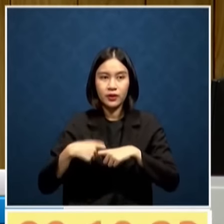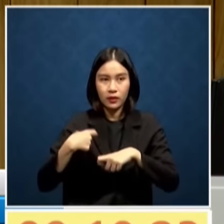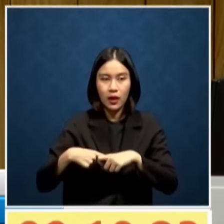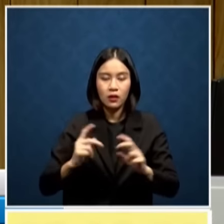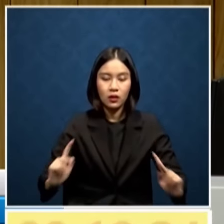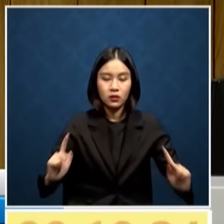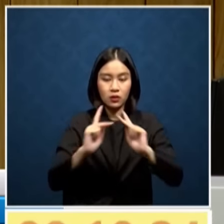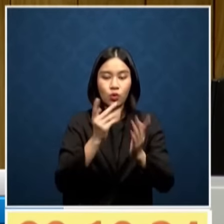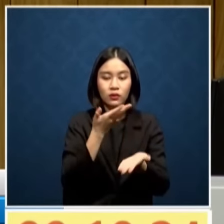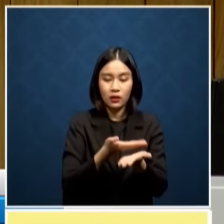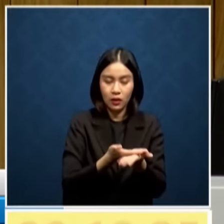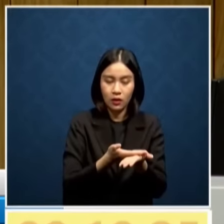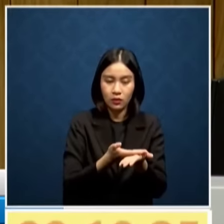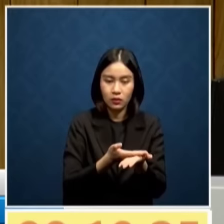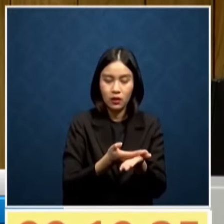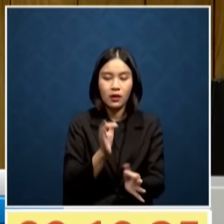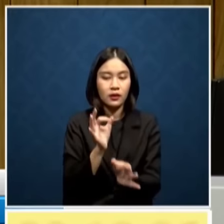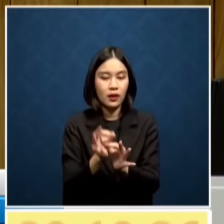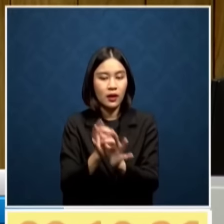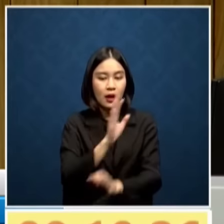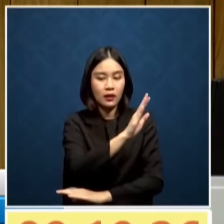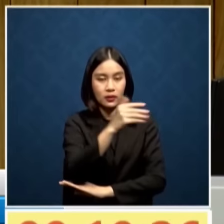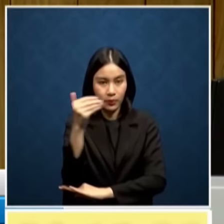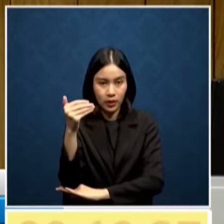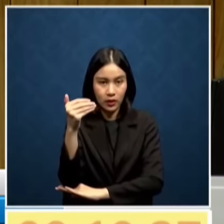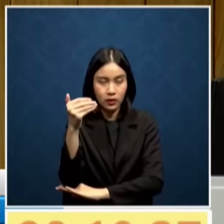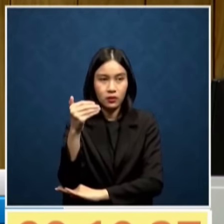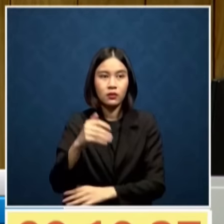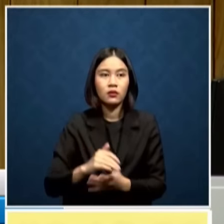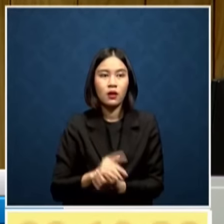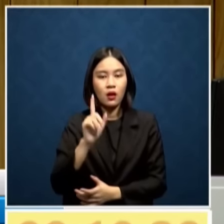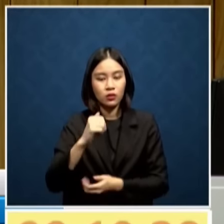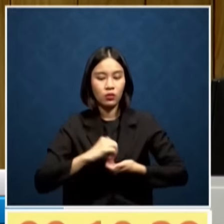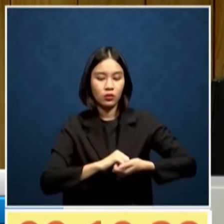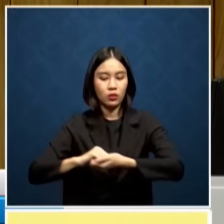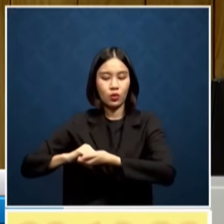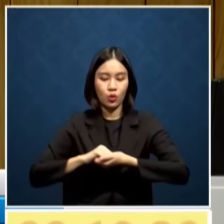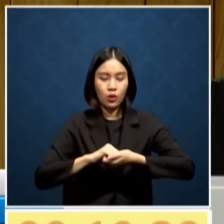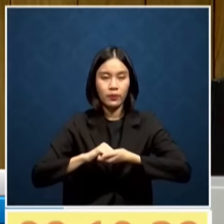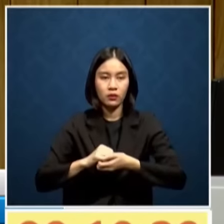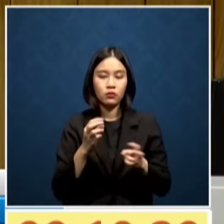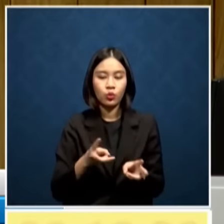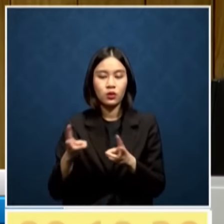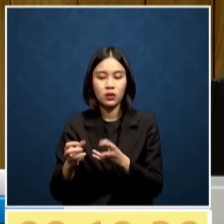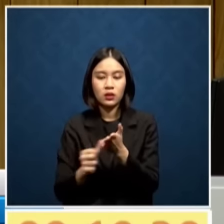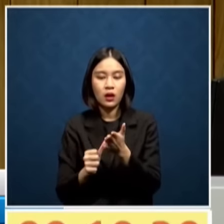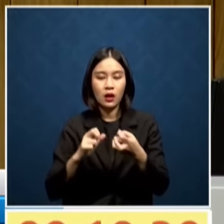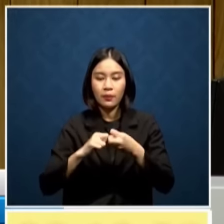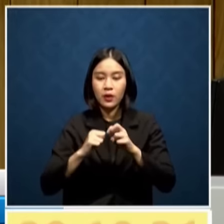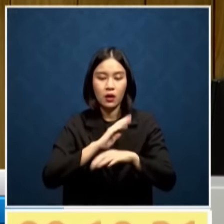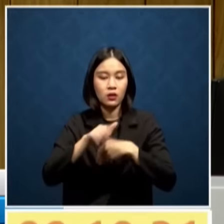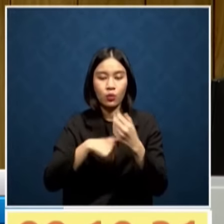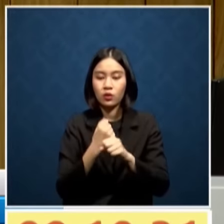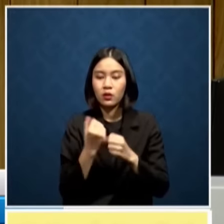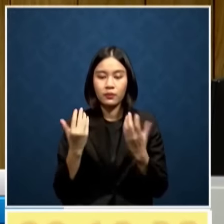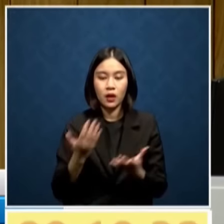งการคลังเอ่ยธนาคารแห่งประเทศไทยเอ่ยต้องมาร่วมมือกันครับว่าจะแก้ไขในภาพรวมกันอย่าง